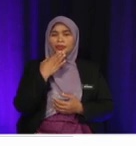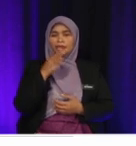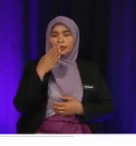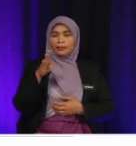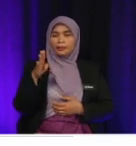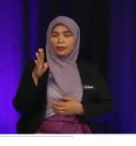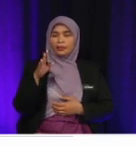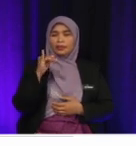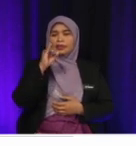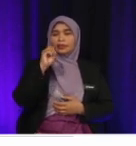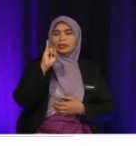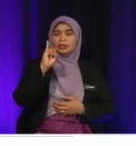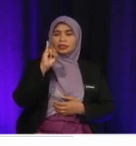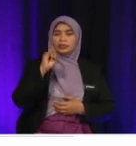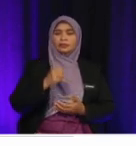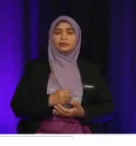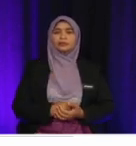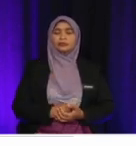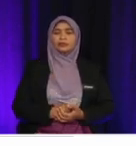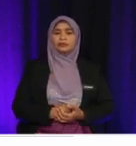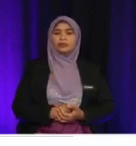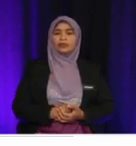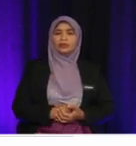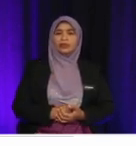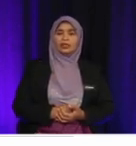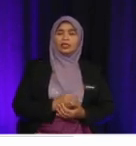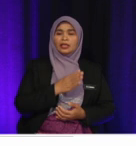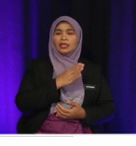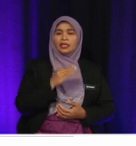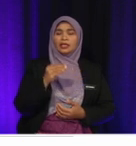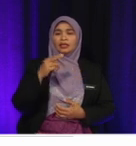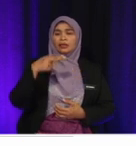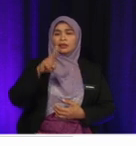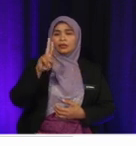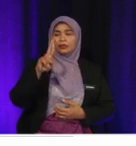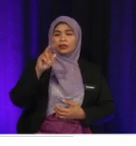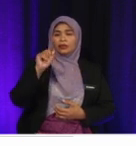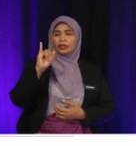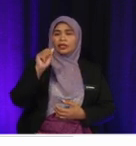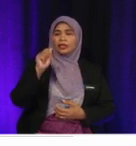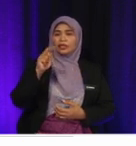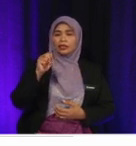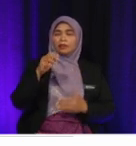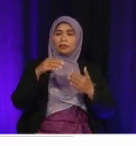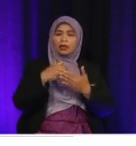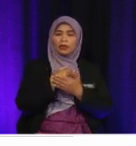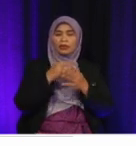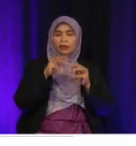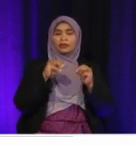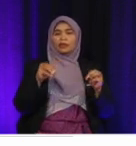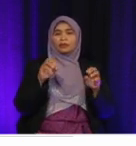ialah isi okey dan juga ini ialah huraian barulah murid boleh